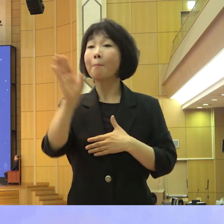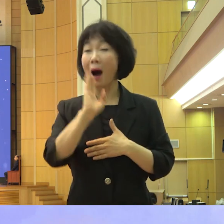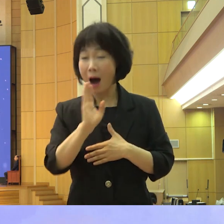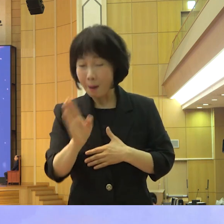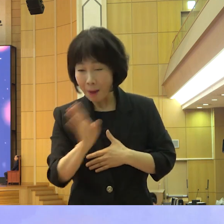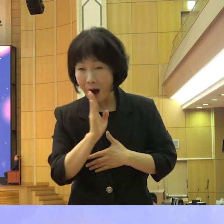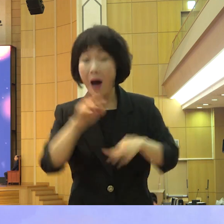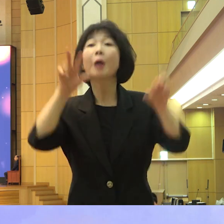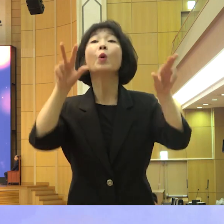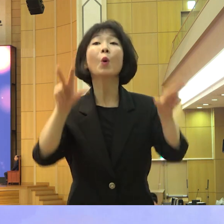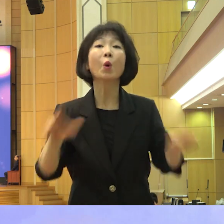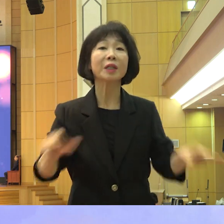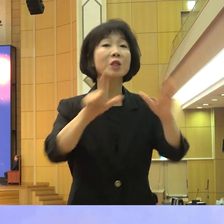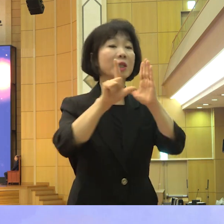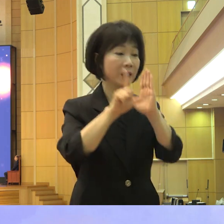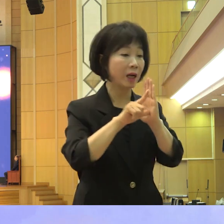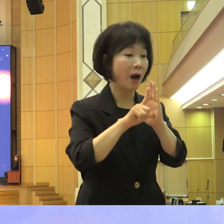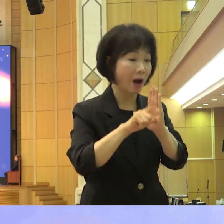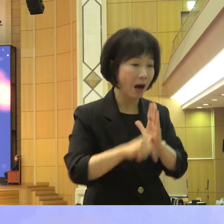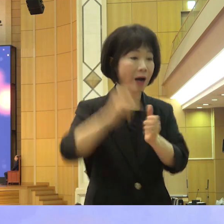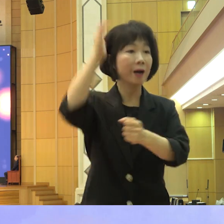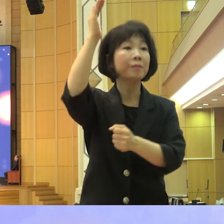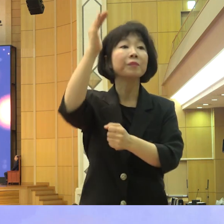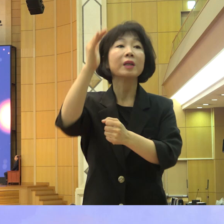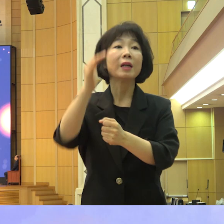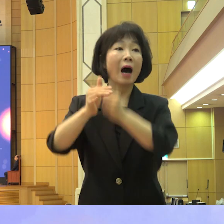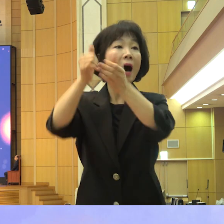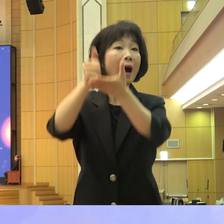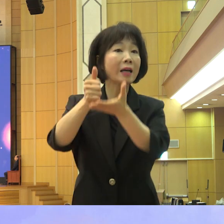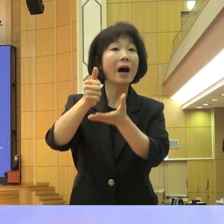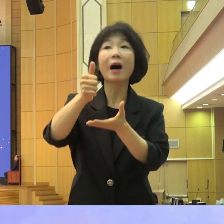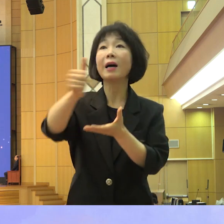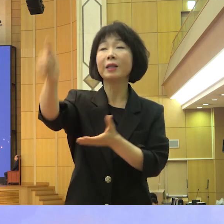이곳에서 바로 이 시간